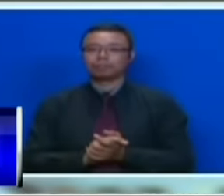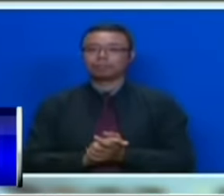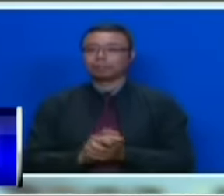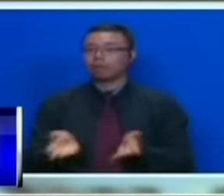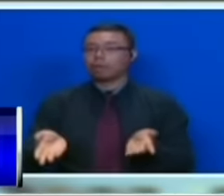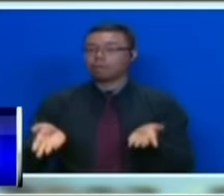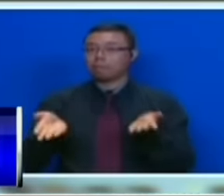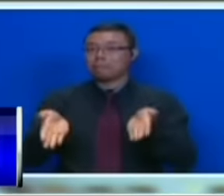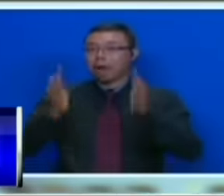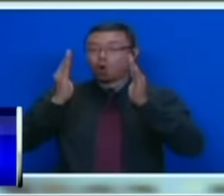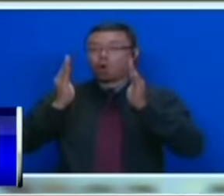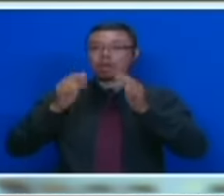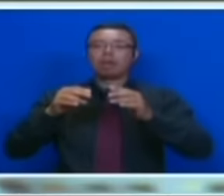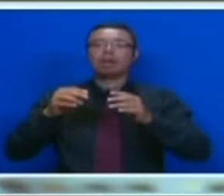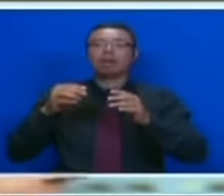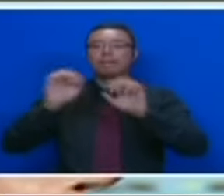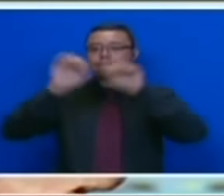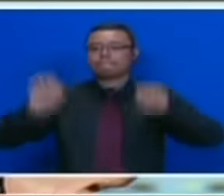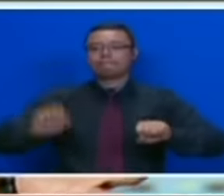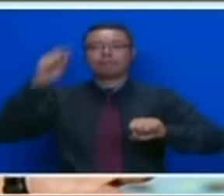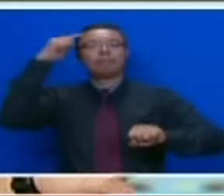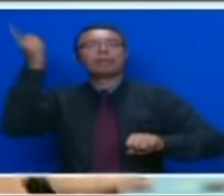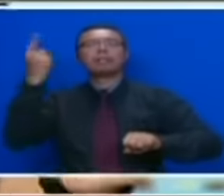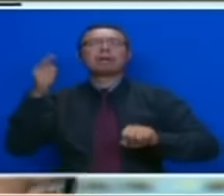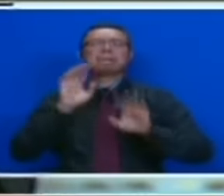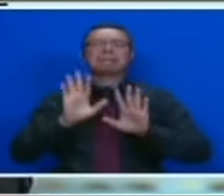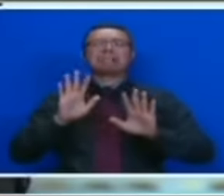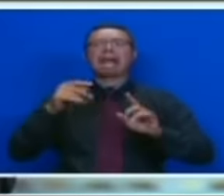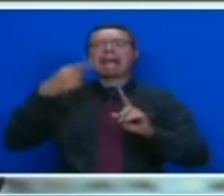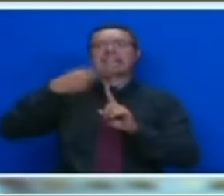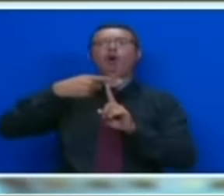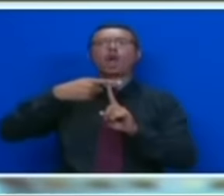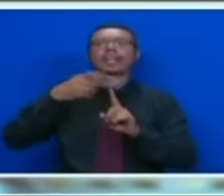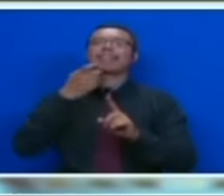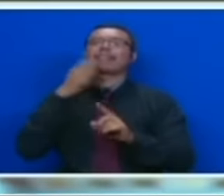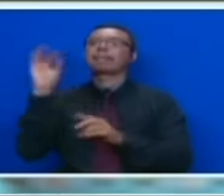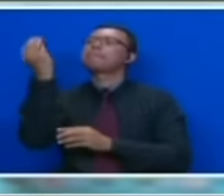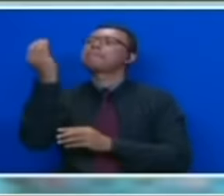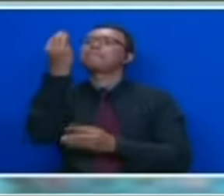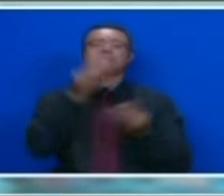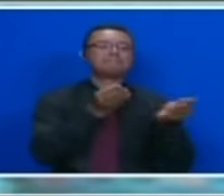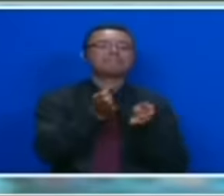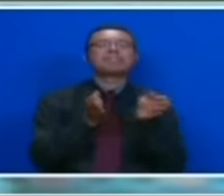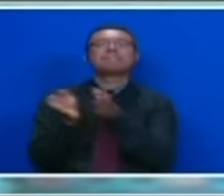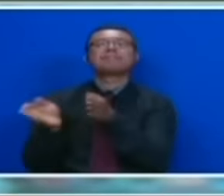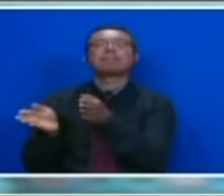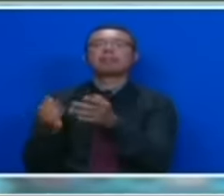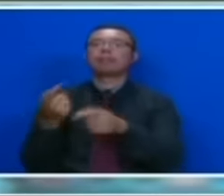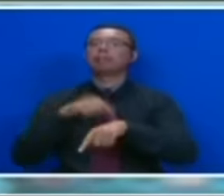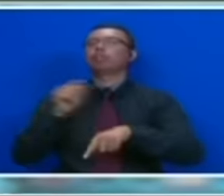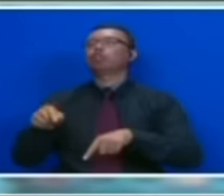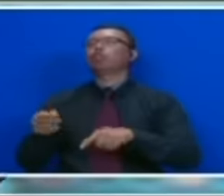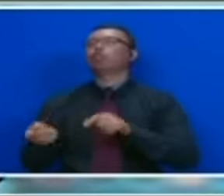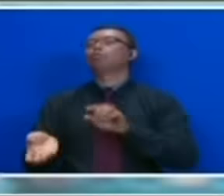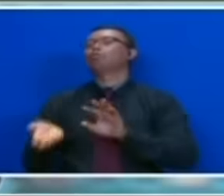Membangun birokrasi, walaupun banyak teori tentang kepemimpinan dan manajemen, tetapi itu adalah